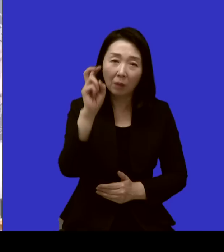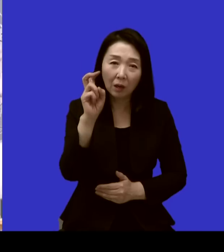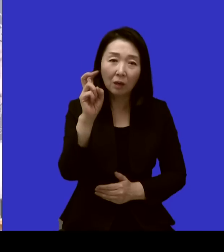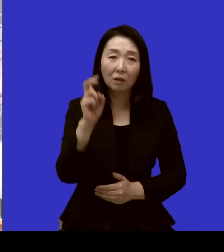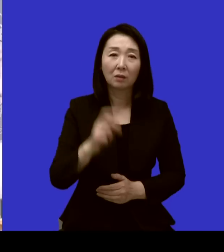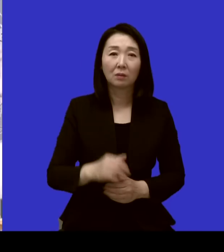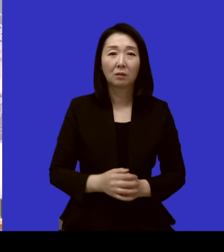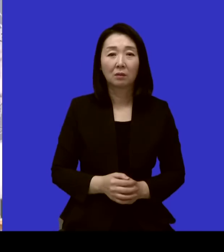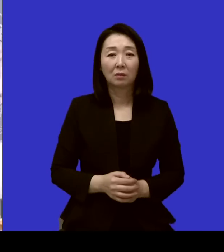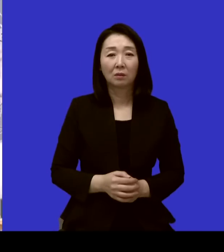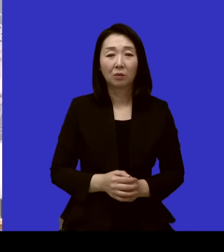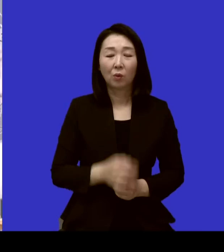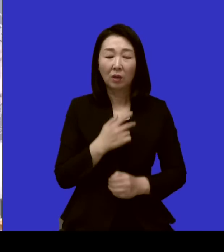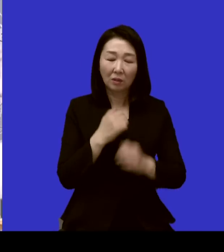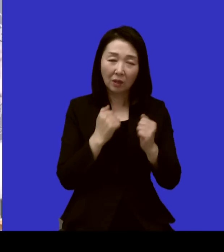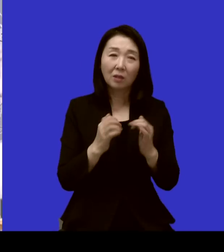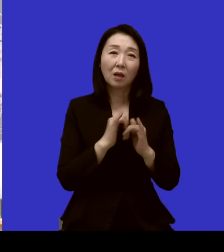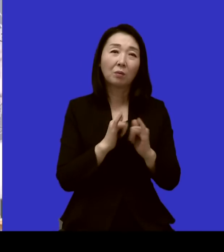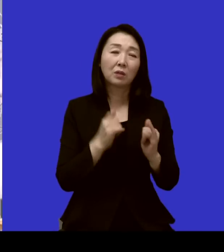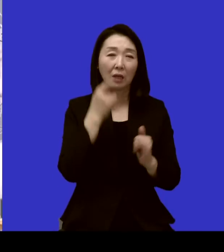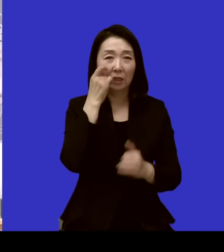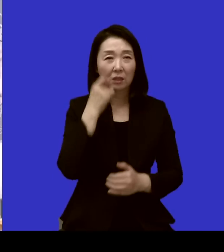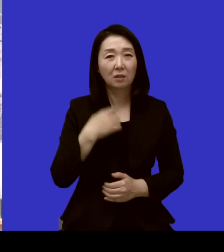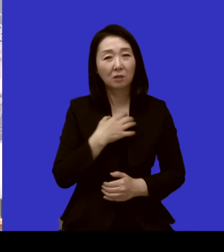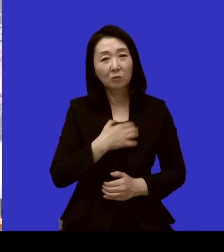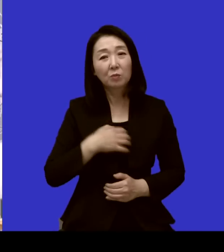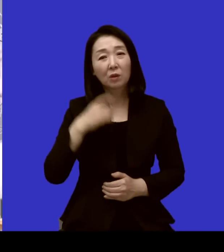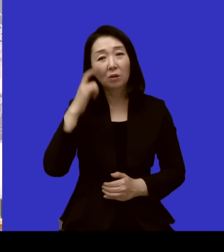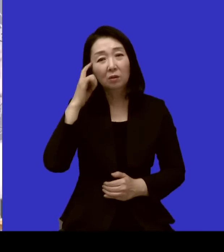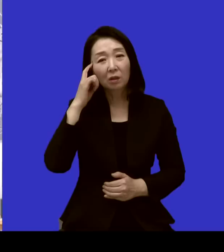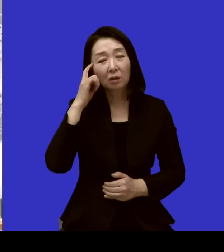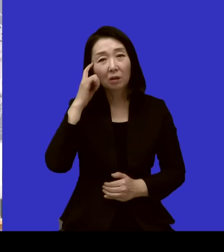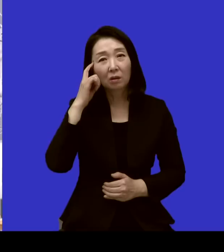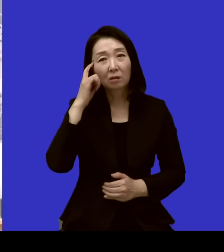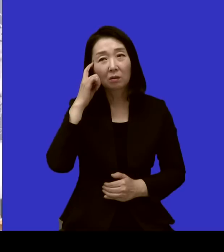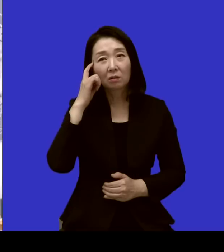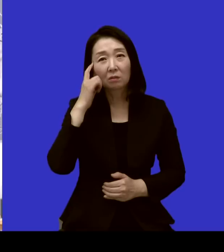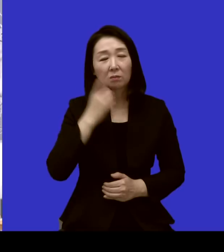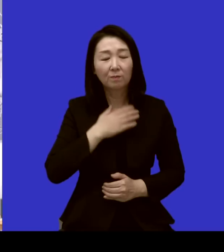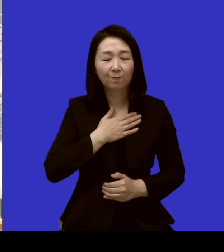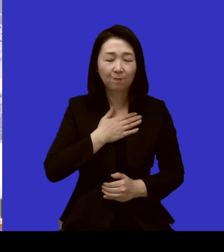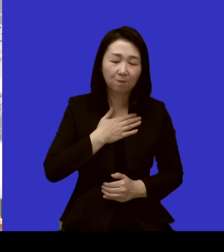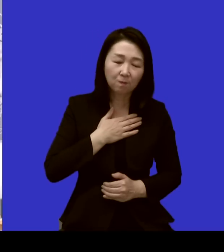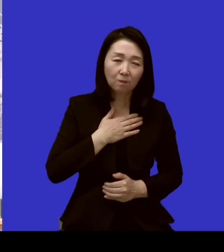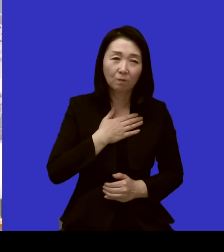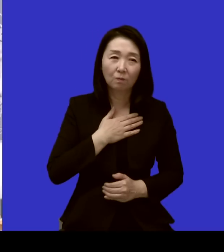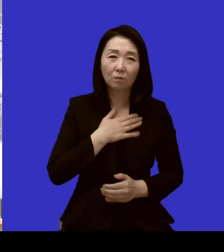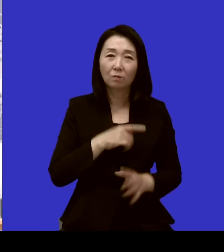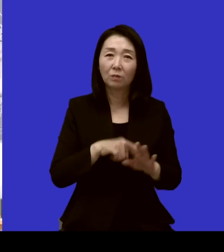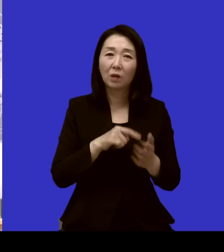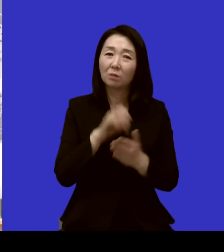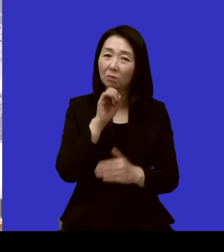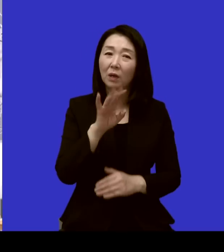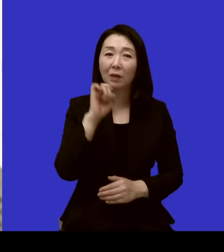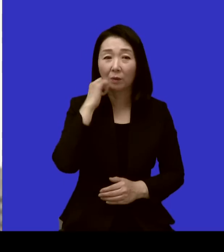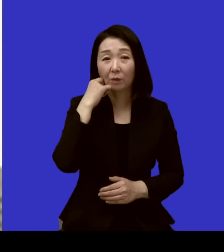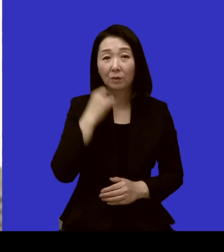그러니까 이게 살아남은 자의 슬픔이라고 생각하는데 예. 그 비탄함이 너무 이루 말할 수가 없는 거예요. 예.